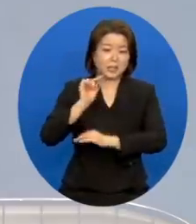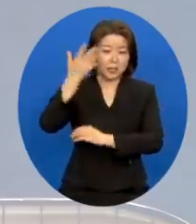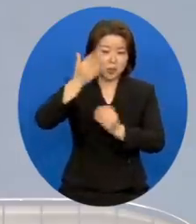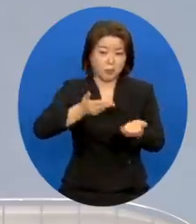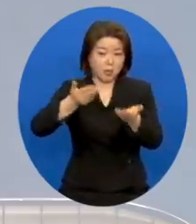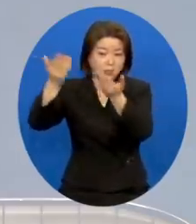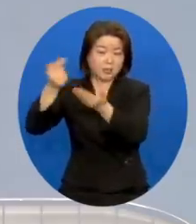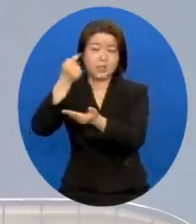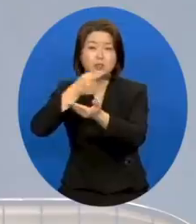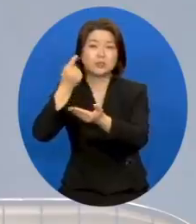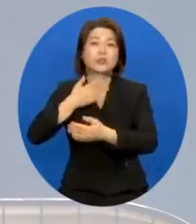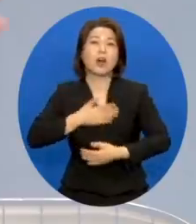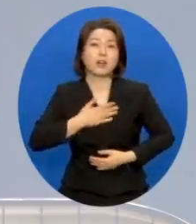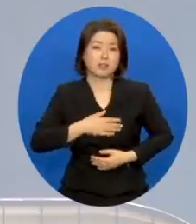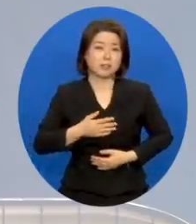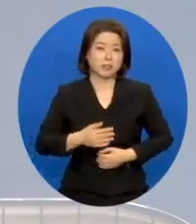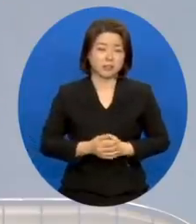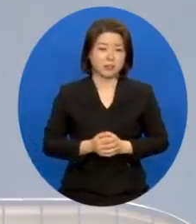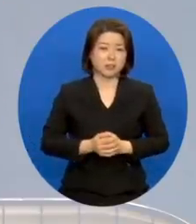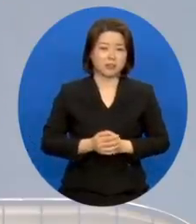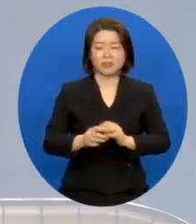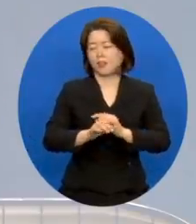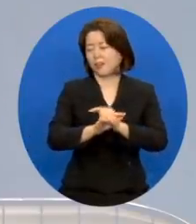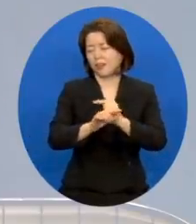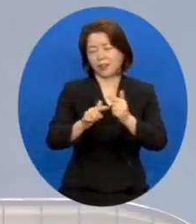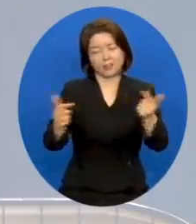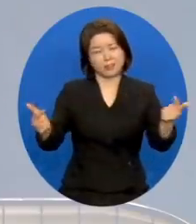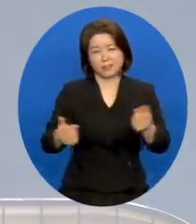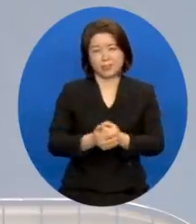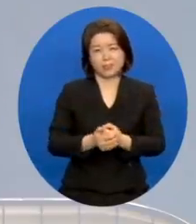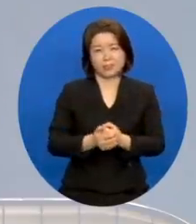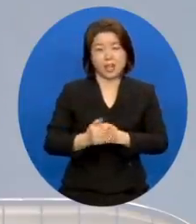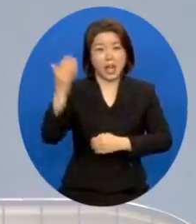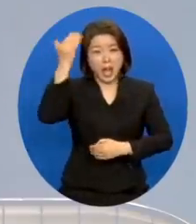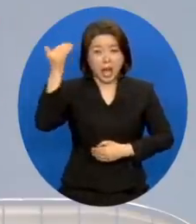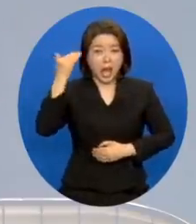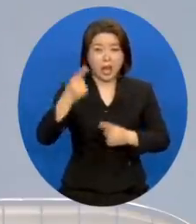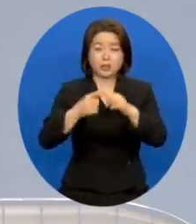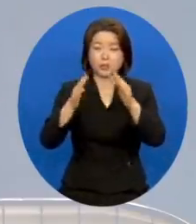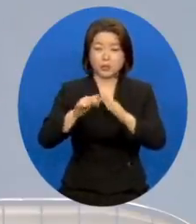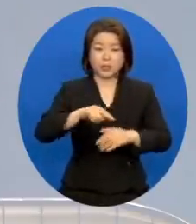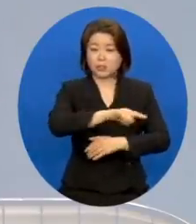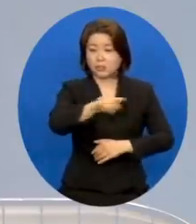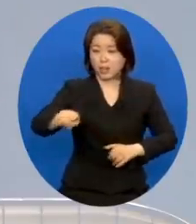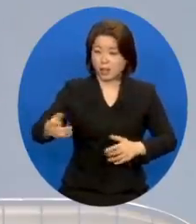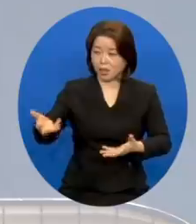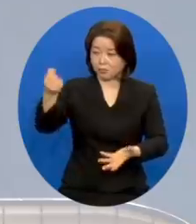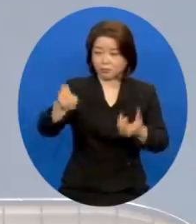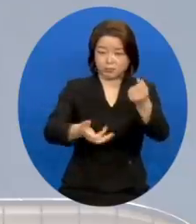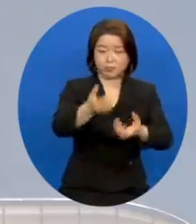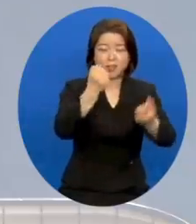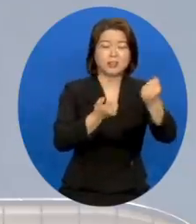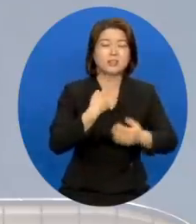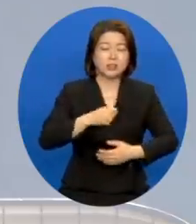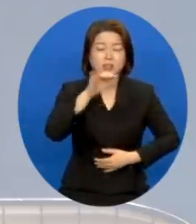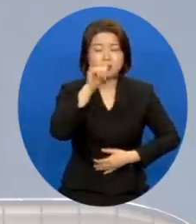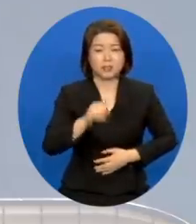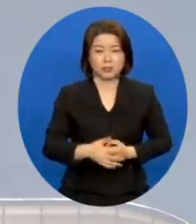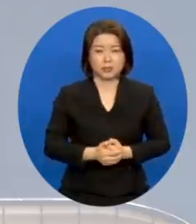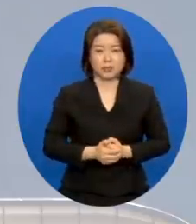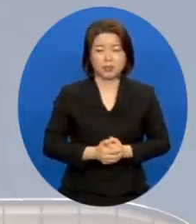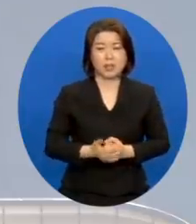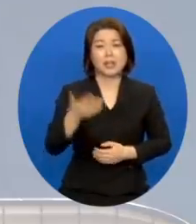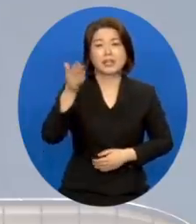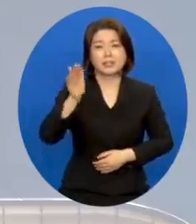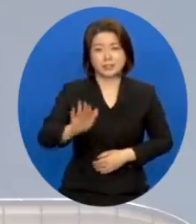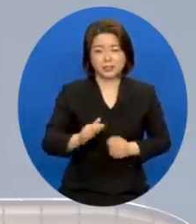되니까 아니었어요 한국교회는 요 그런 것들을 다 가져 보았어요 그런데